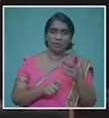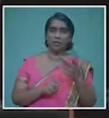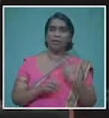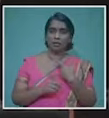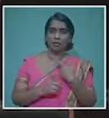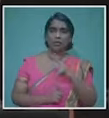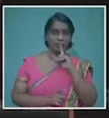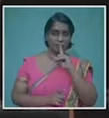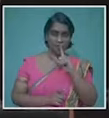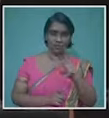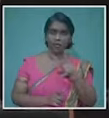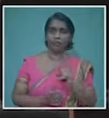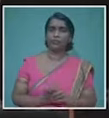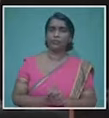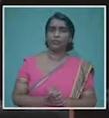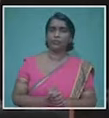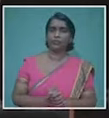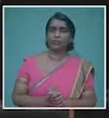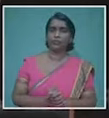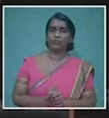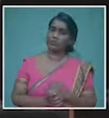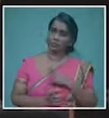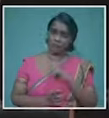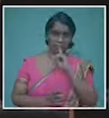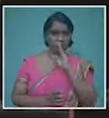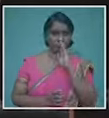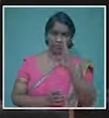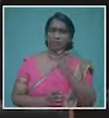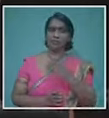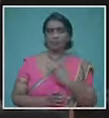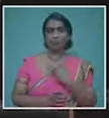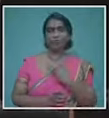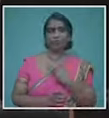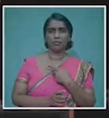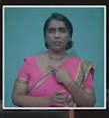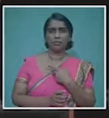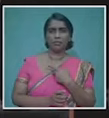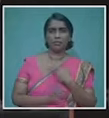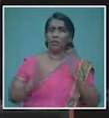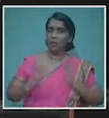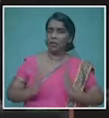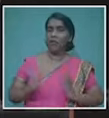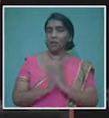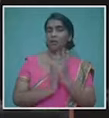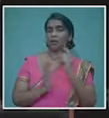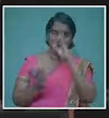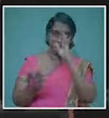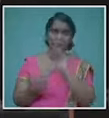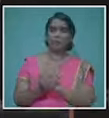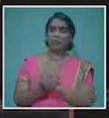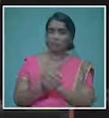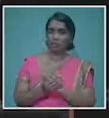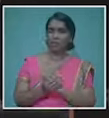มาก็เกียนมาก็เคลิงเกียนนะมาก็จะมาตัดตัวเนี่ยมานุษย์หิมิกามารักษาการัน